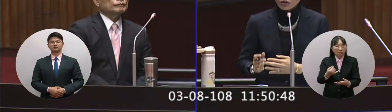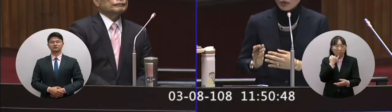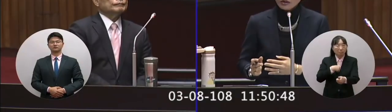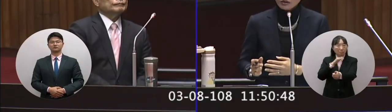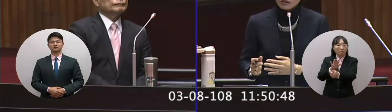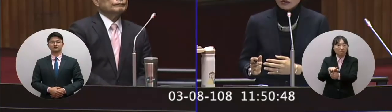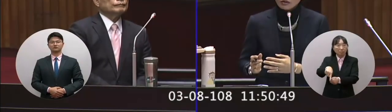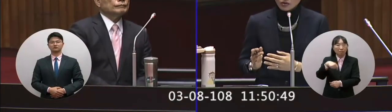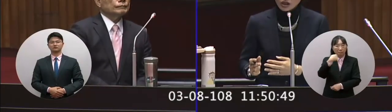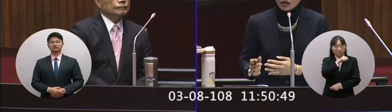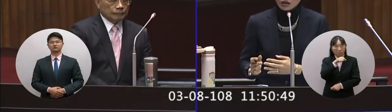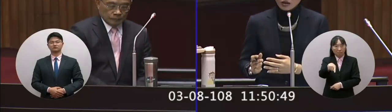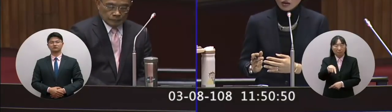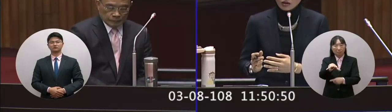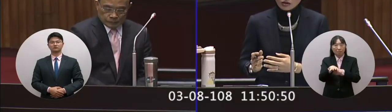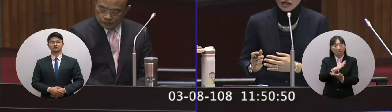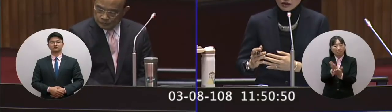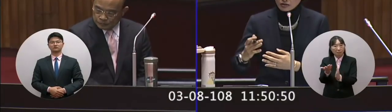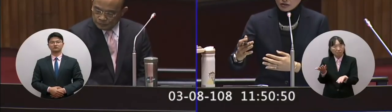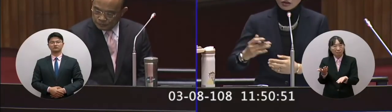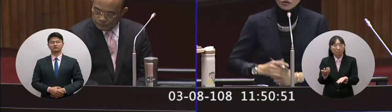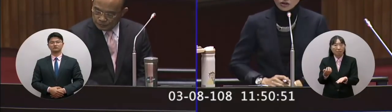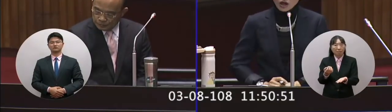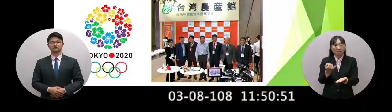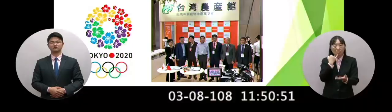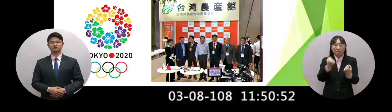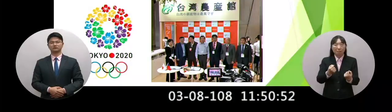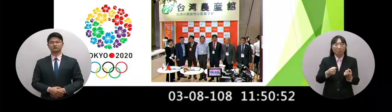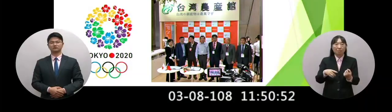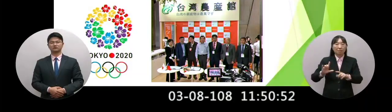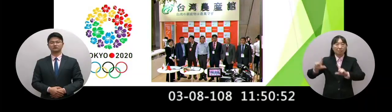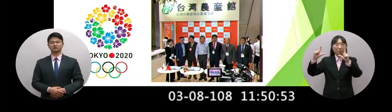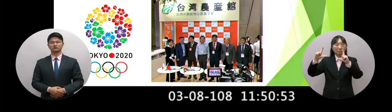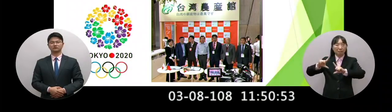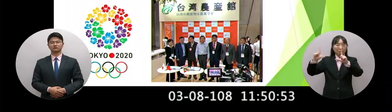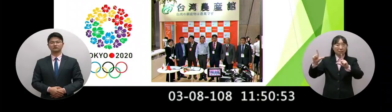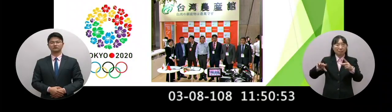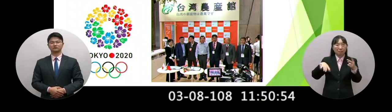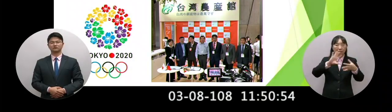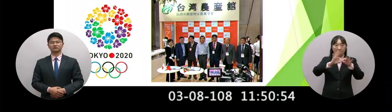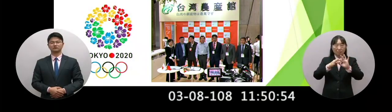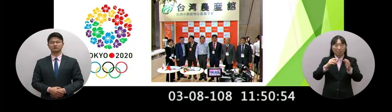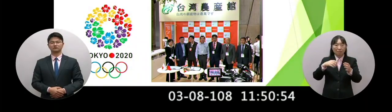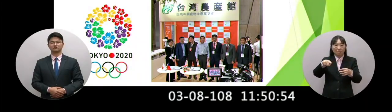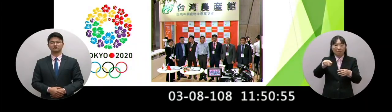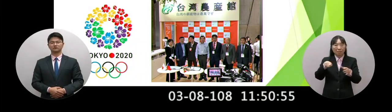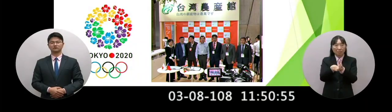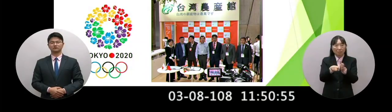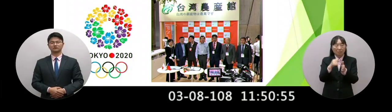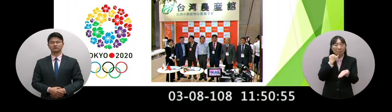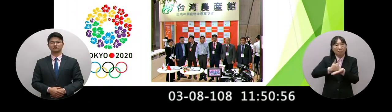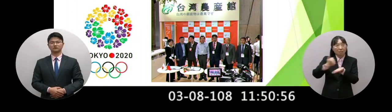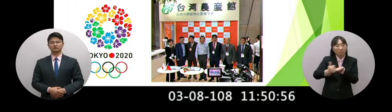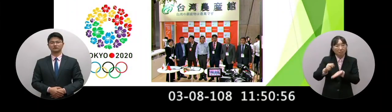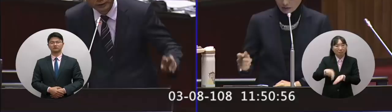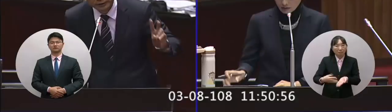助台湾的农业，在这个东京奥运的时候，我们能够成为它的食材供应商之一，供应国家之